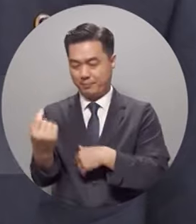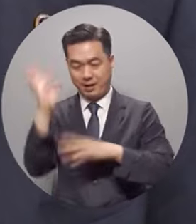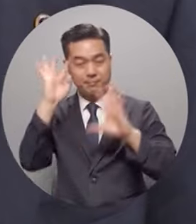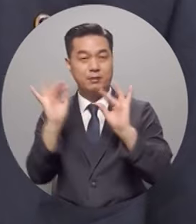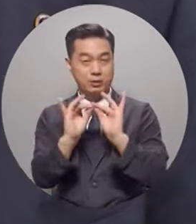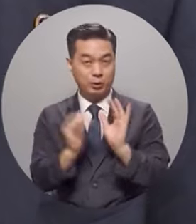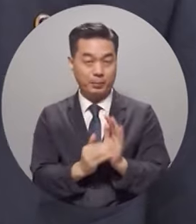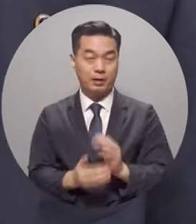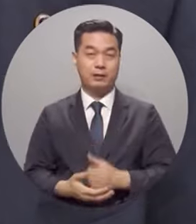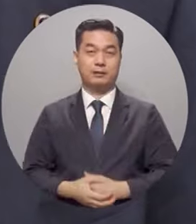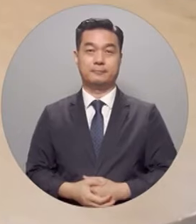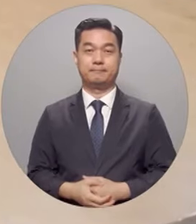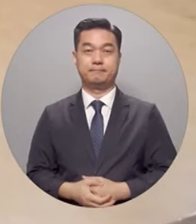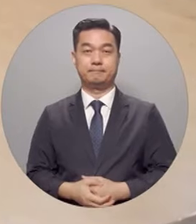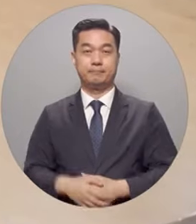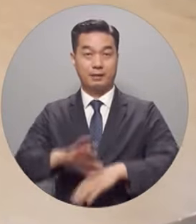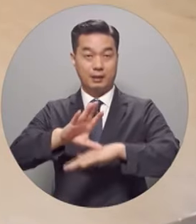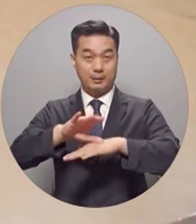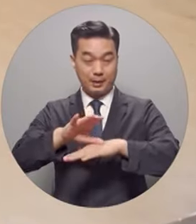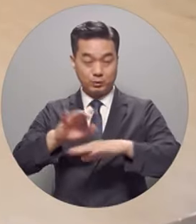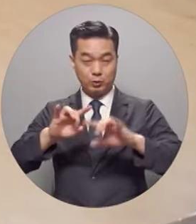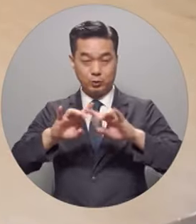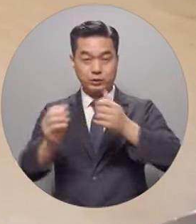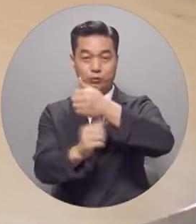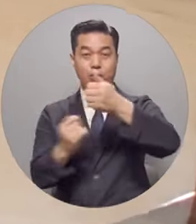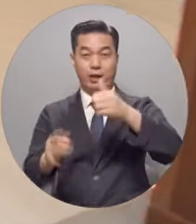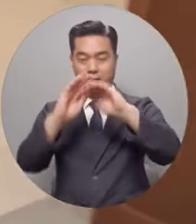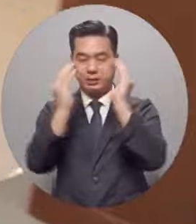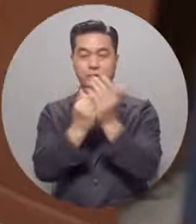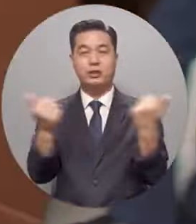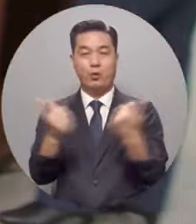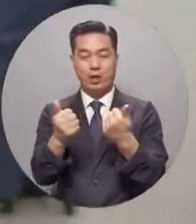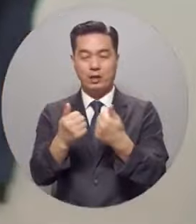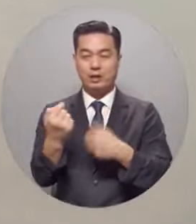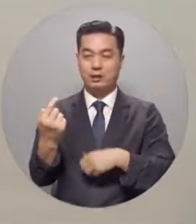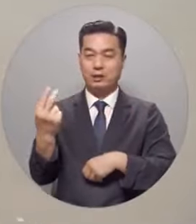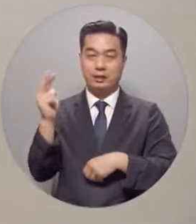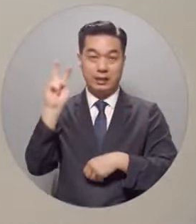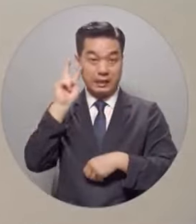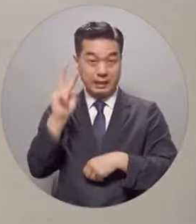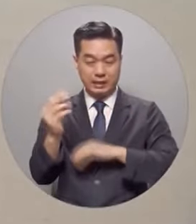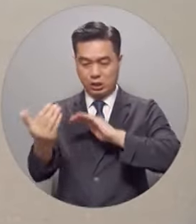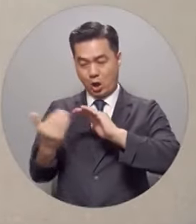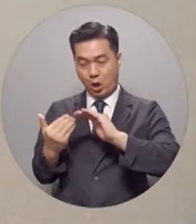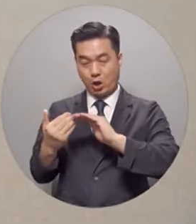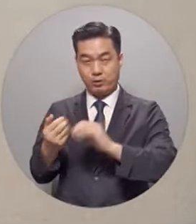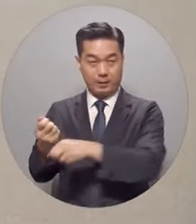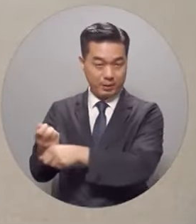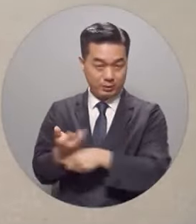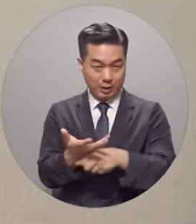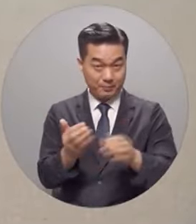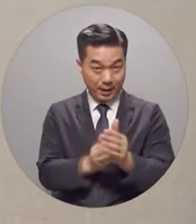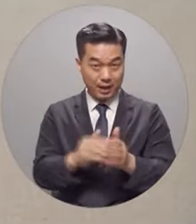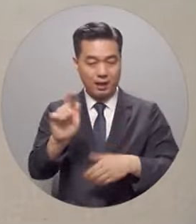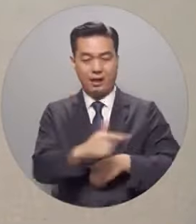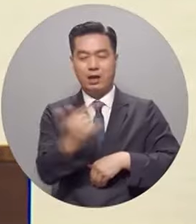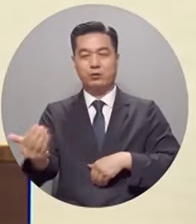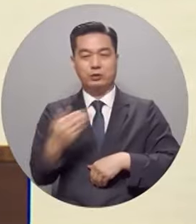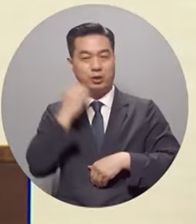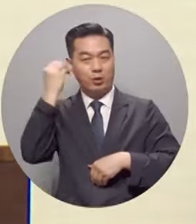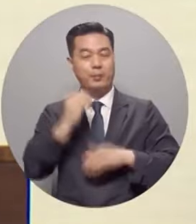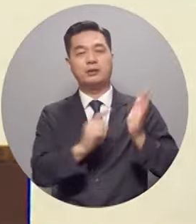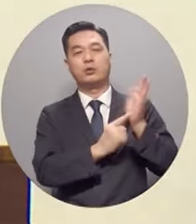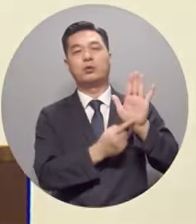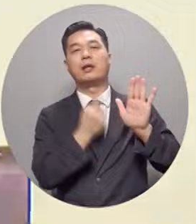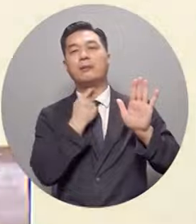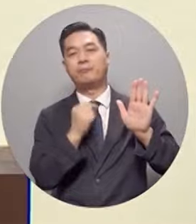의결했습니다. 방통위 규칙상 전체 회의 안건은 이틀 전 상임위원들에게 전달되고 하루 전 홈페이지 등에서